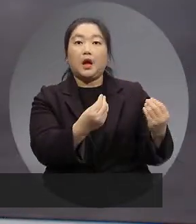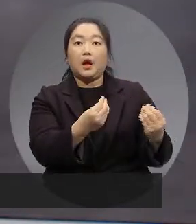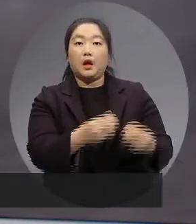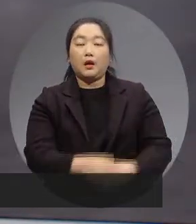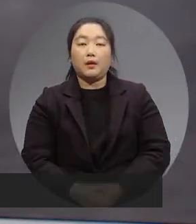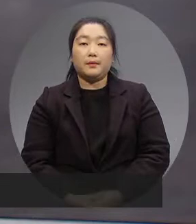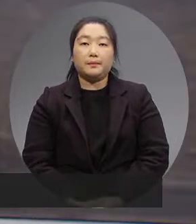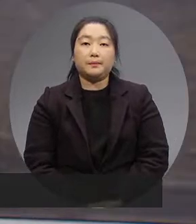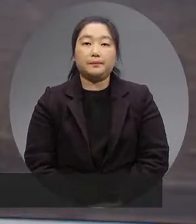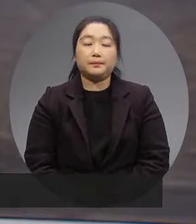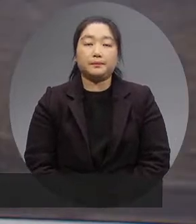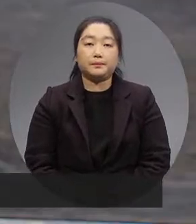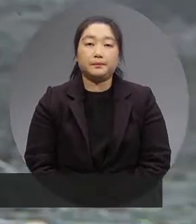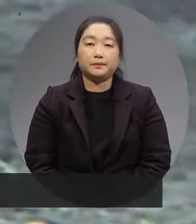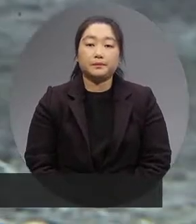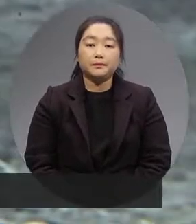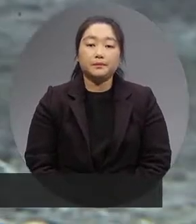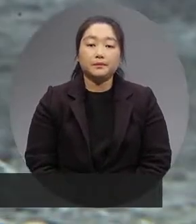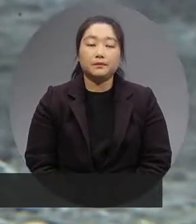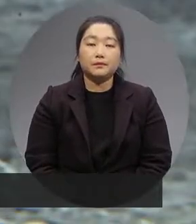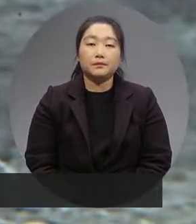기자입니다.